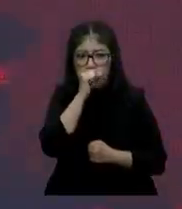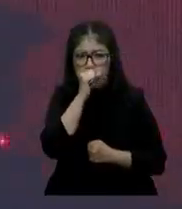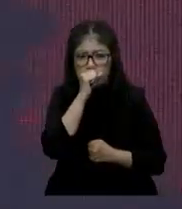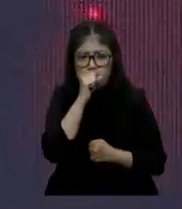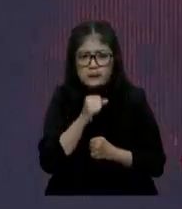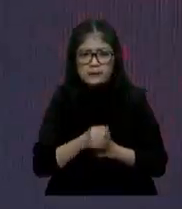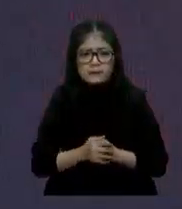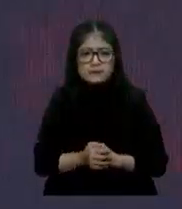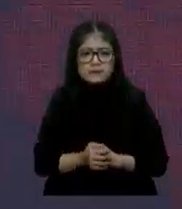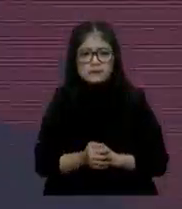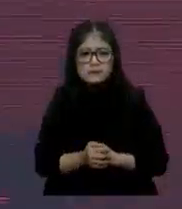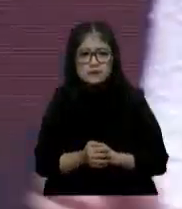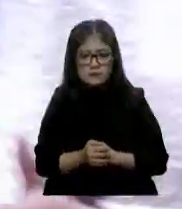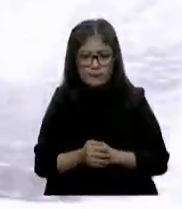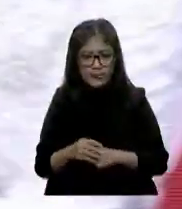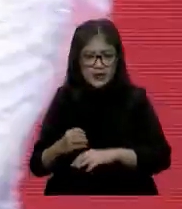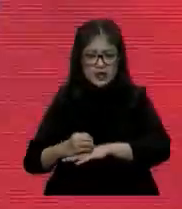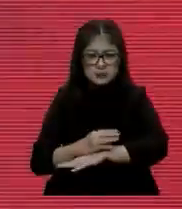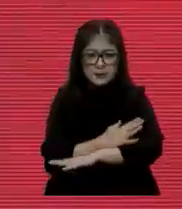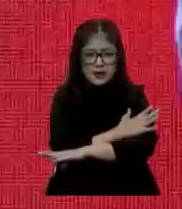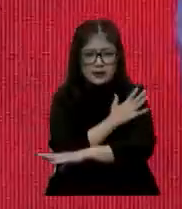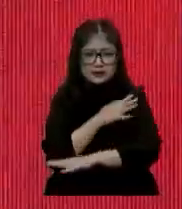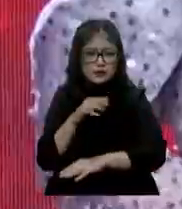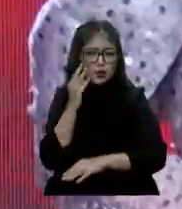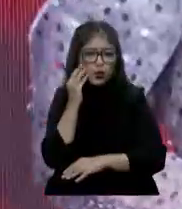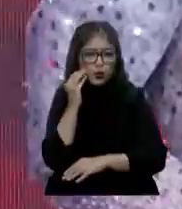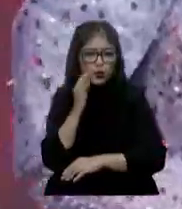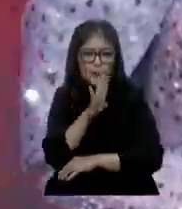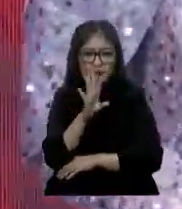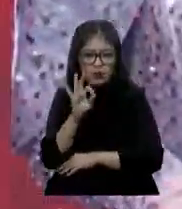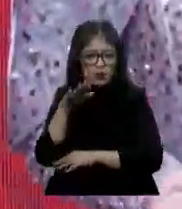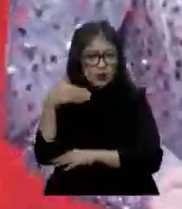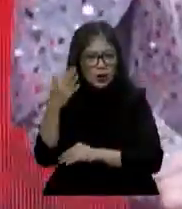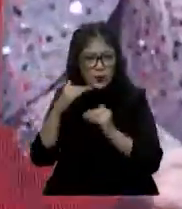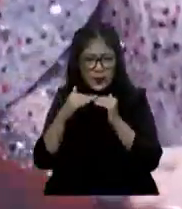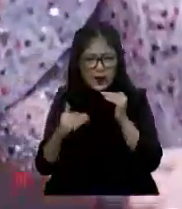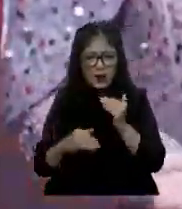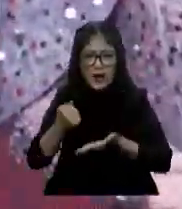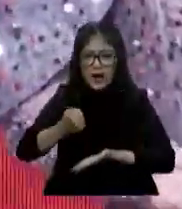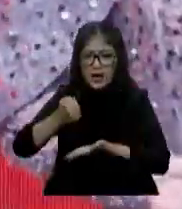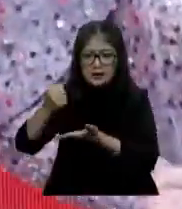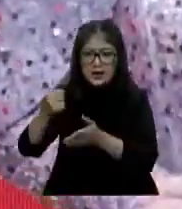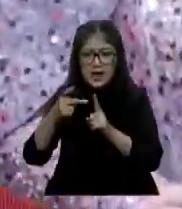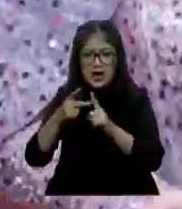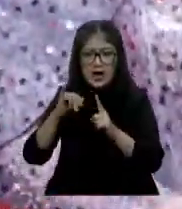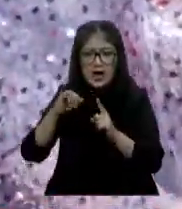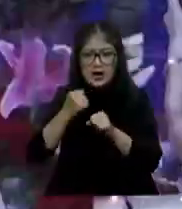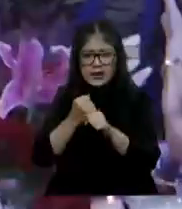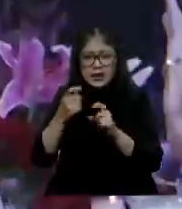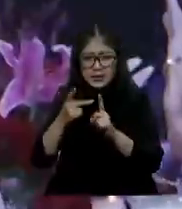Dua puluh figur inspirasional Indonesia yang berusia di bawah 40 tahun mendapat penghargaan High End The Alpha Under